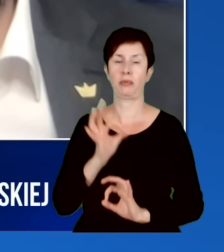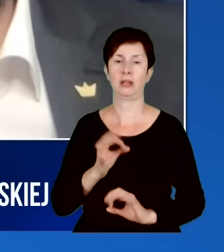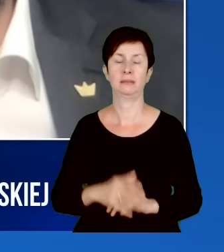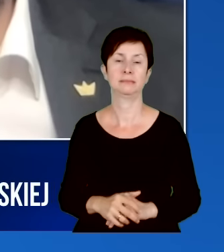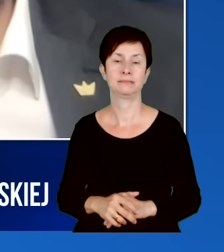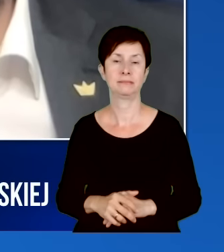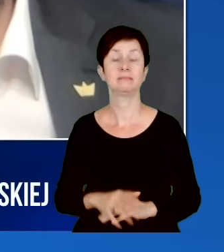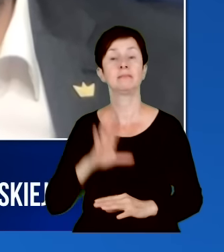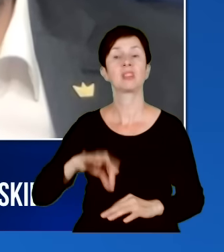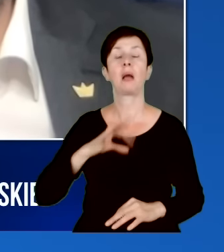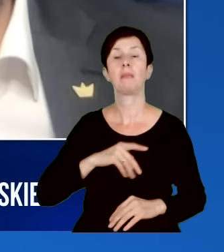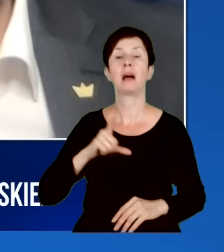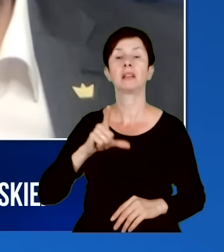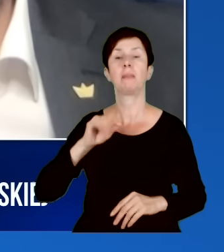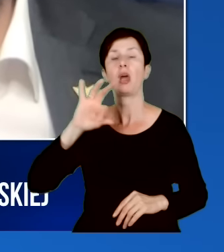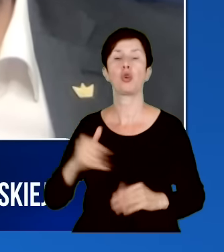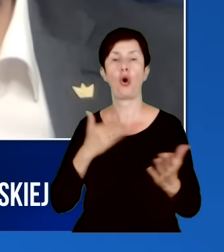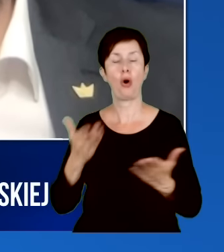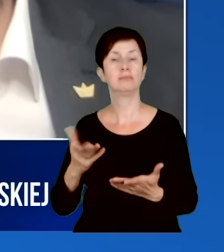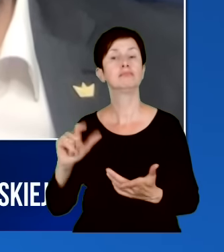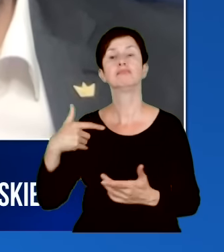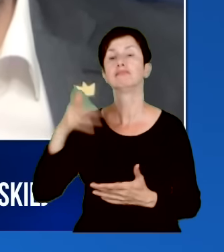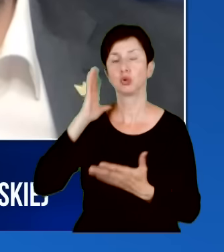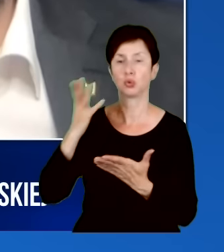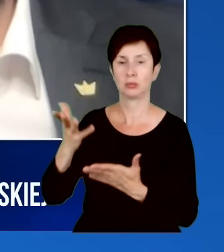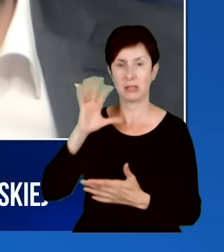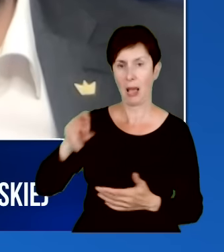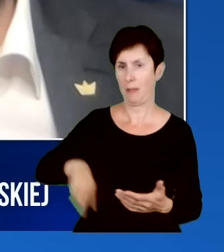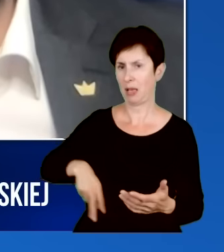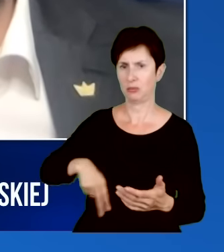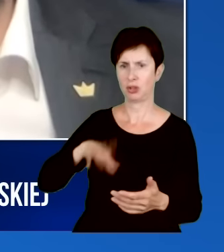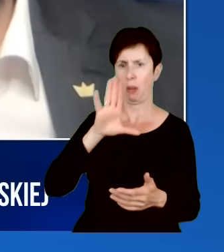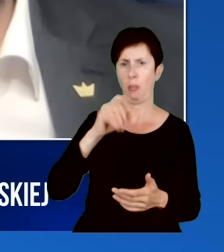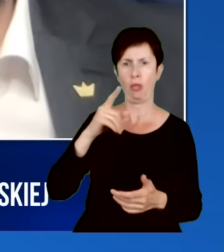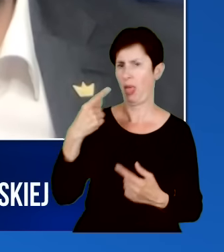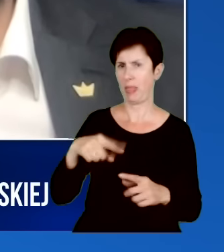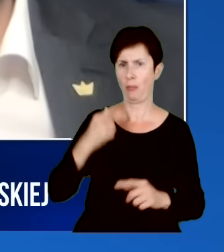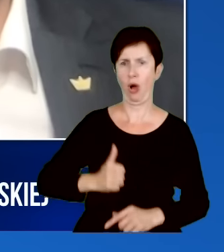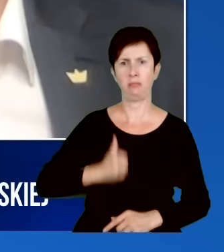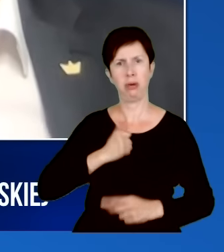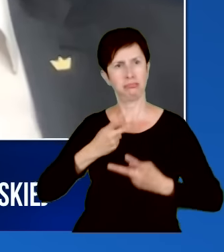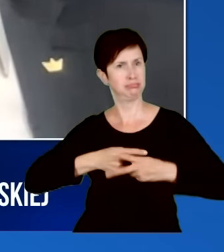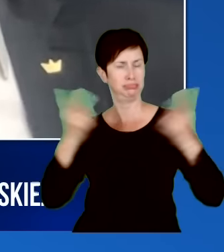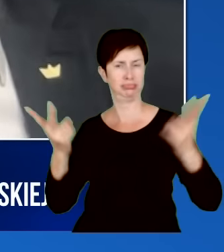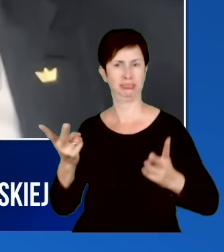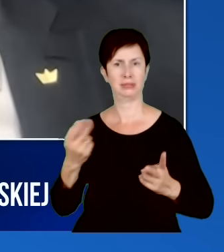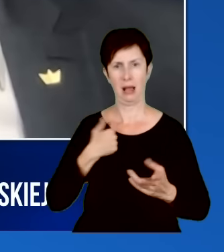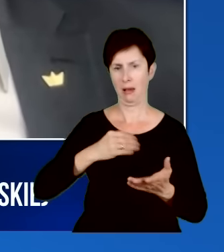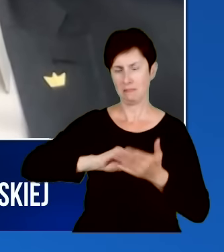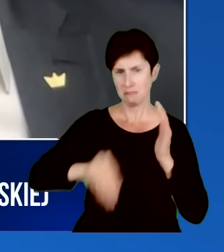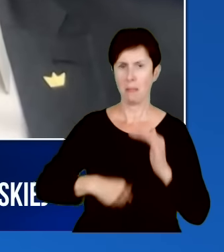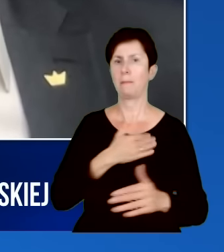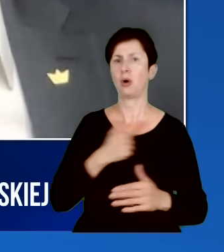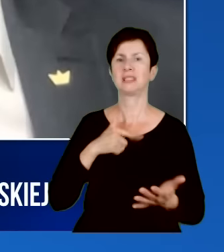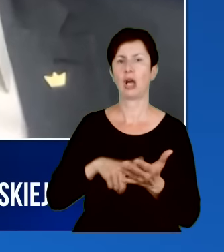Bartłomiej peo z Konfederacji bo rzeczywiście pan minister Bodnar się nie pochwalił że zobowiązał się do tego że polska konstytucja będzie